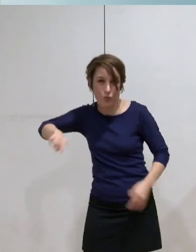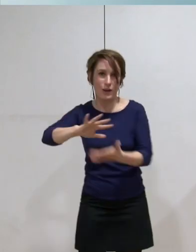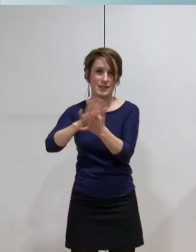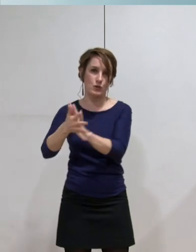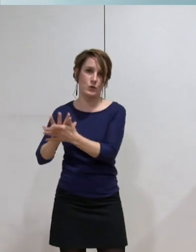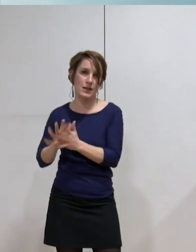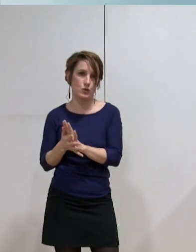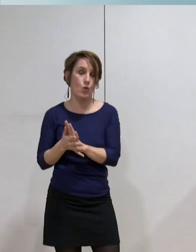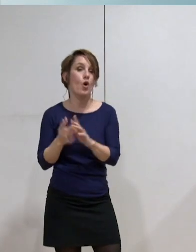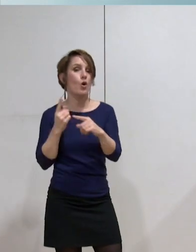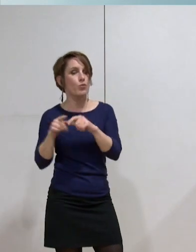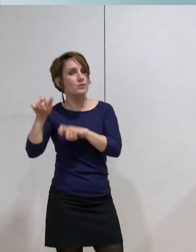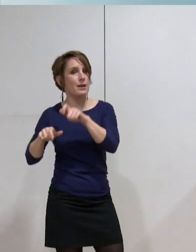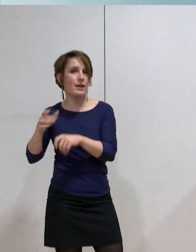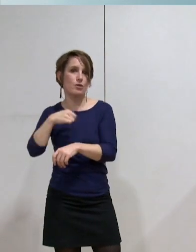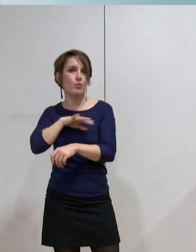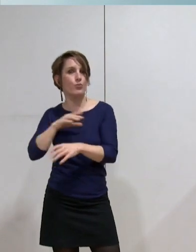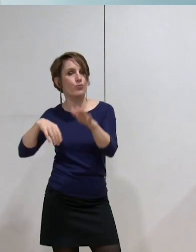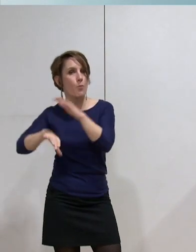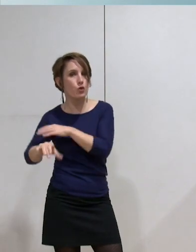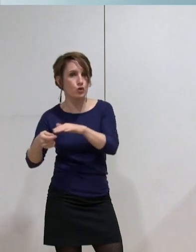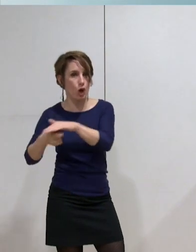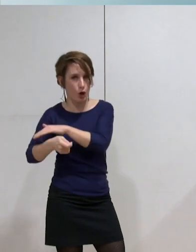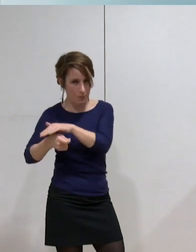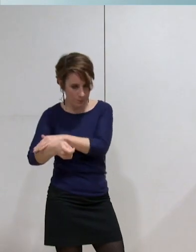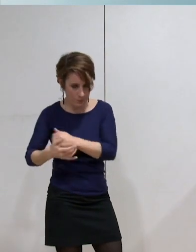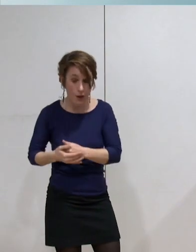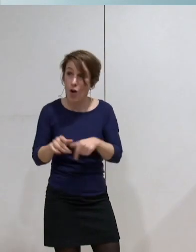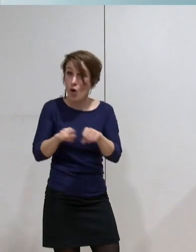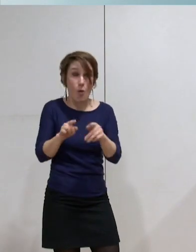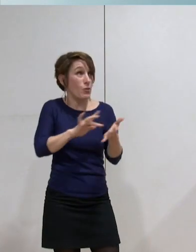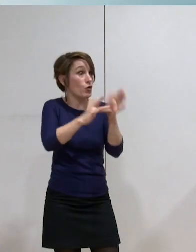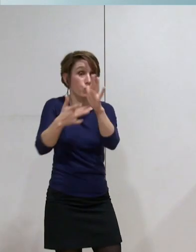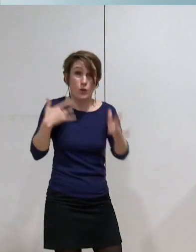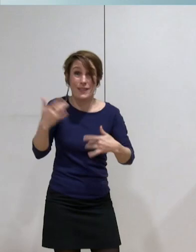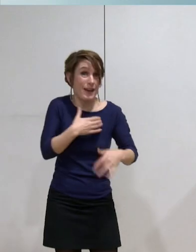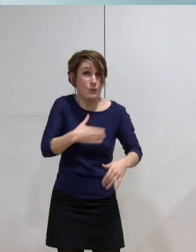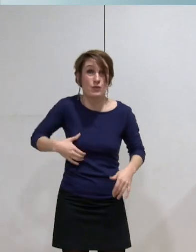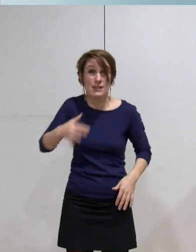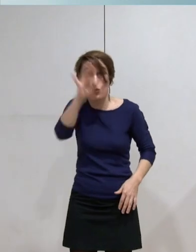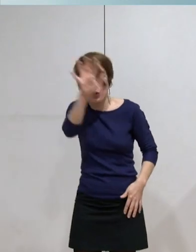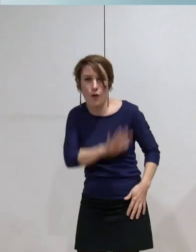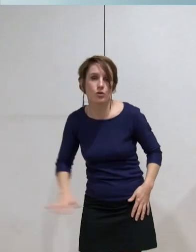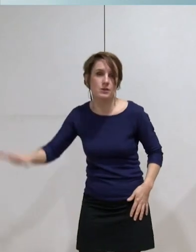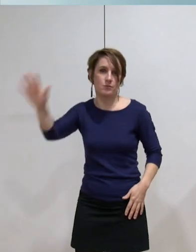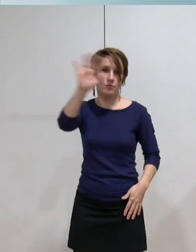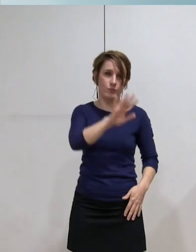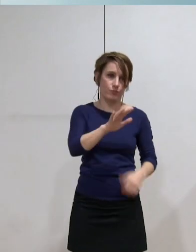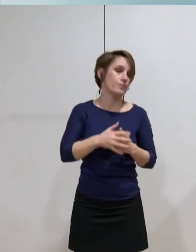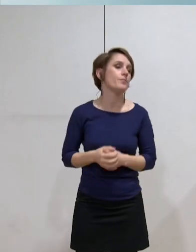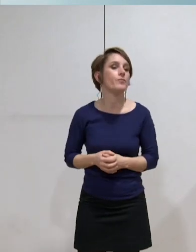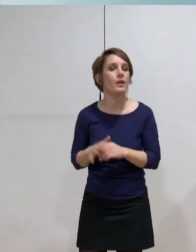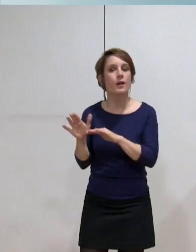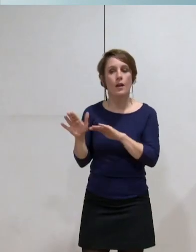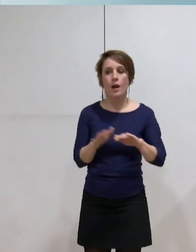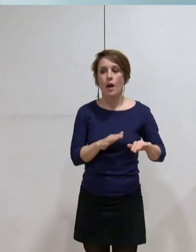et les producteurs comme dans tous les théâtres municipals de toute la France alors après vous allez un petit peu plus sur le